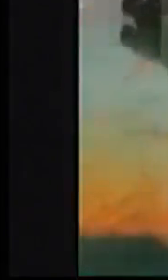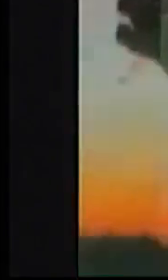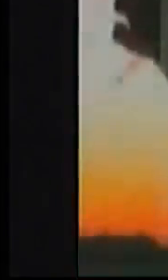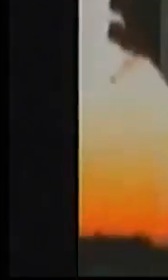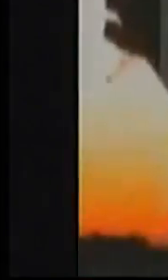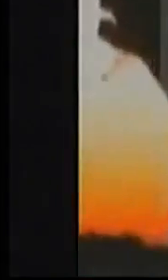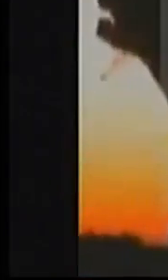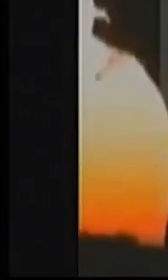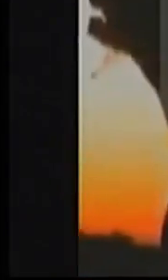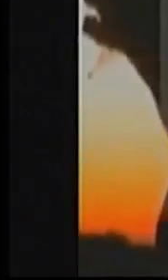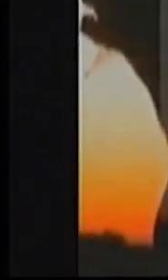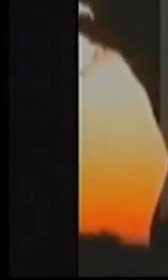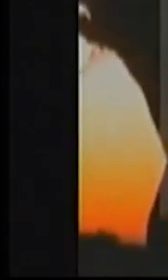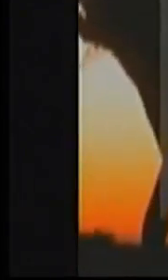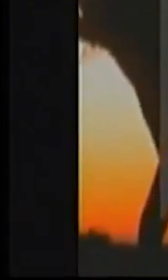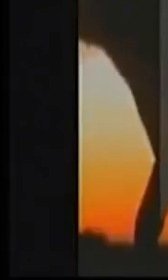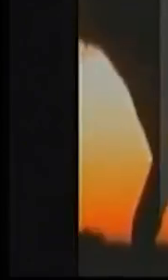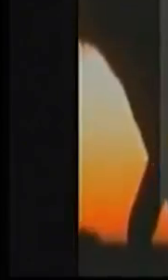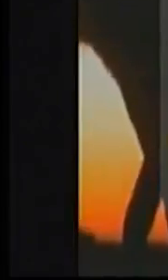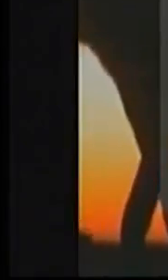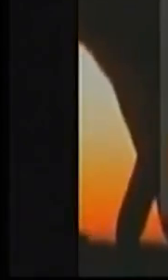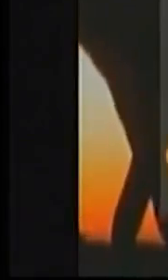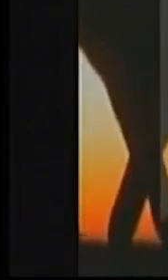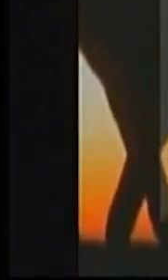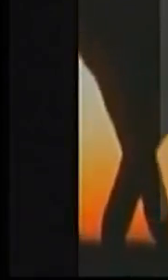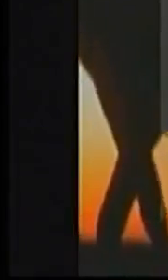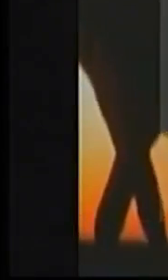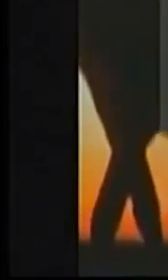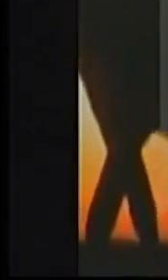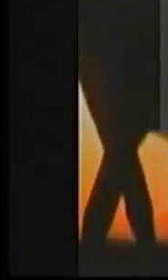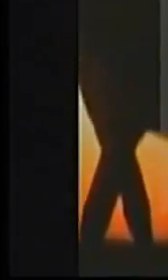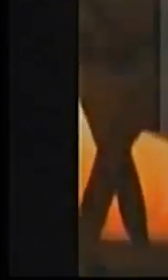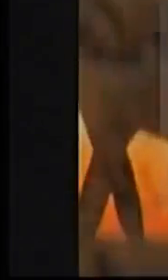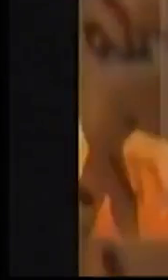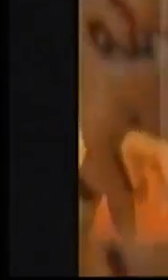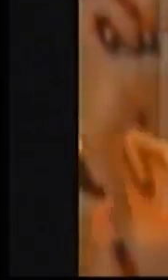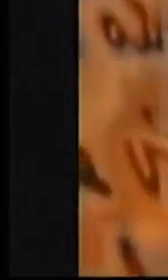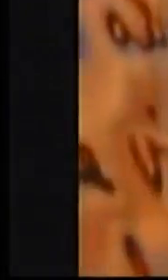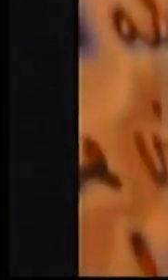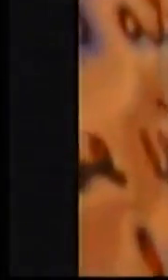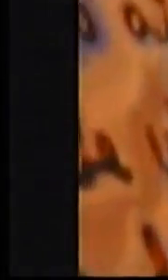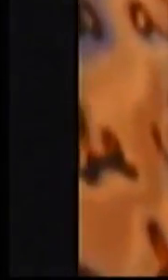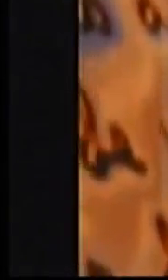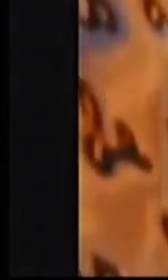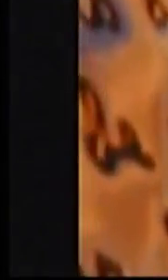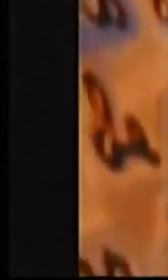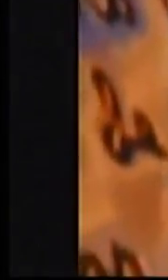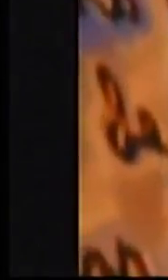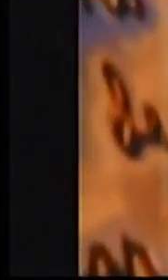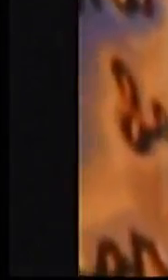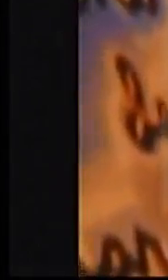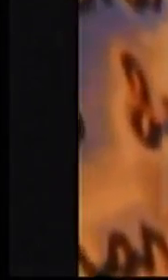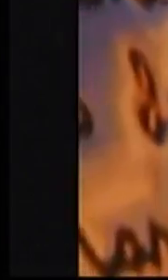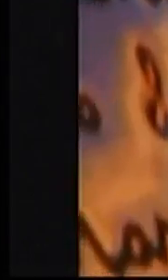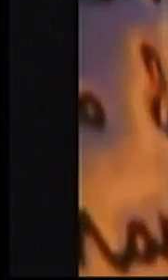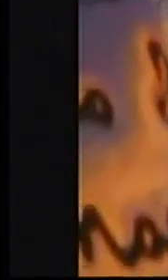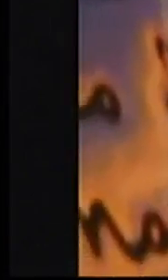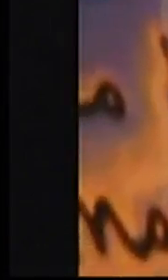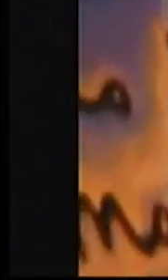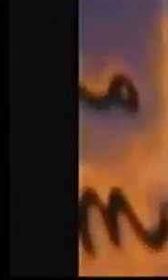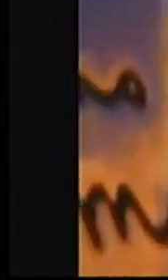mong bahay, may binagang tula at awit sa paglayang minamahal. Ang kislap ng mataw at